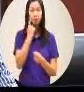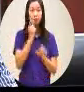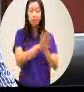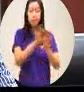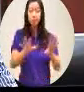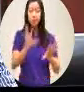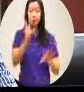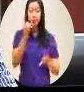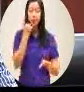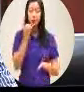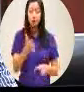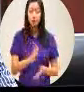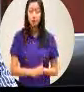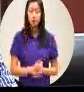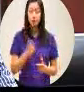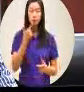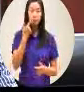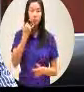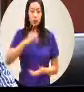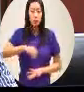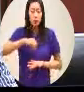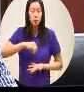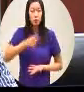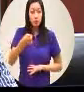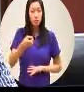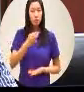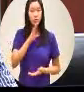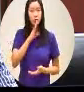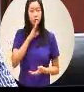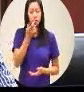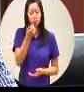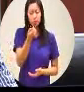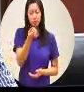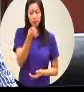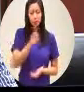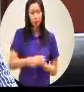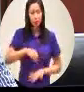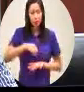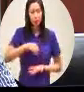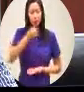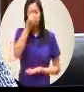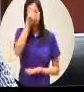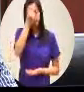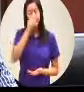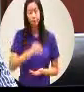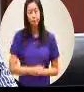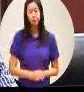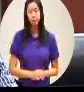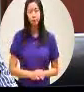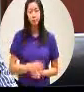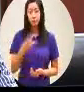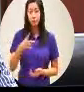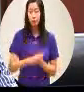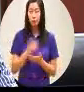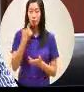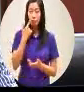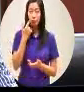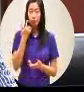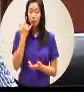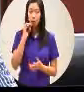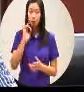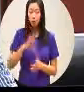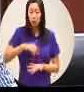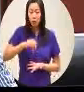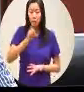我想其实家长担心的就是你刚刚讲的那微乎其微的那些例子，到底微乎其微，而我的孩子会不会是在那里？